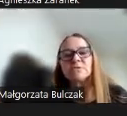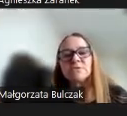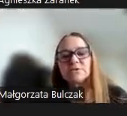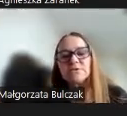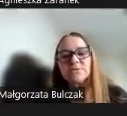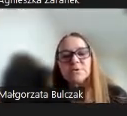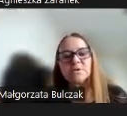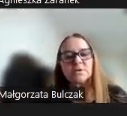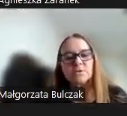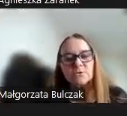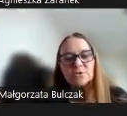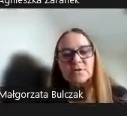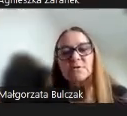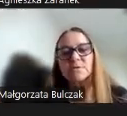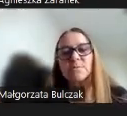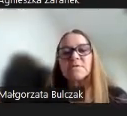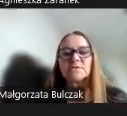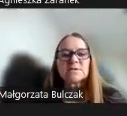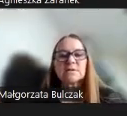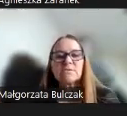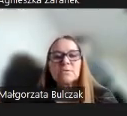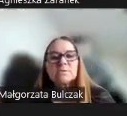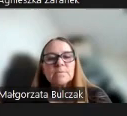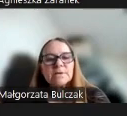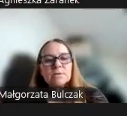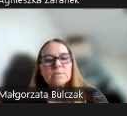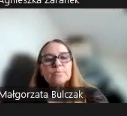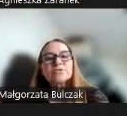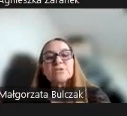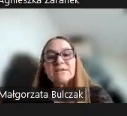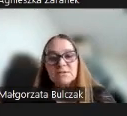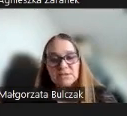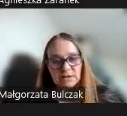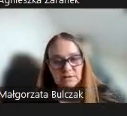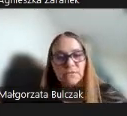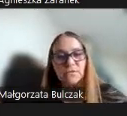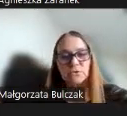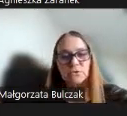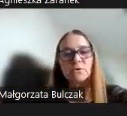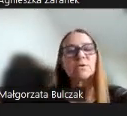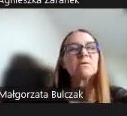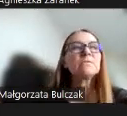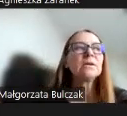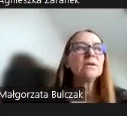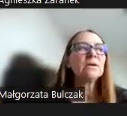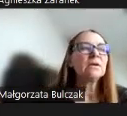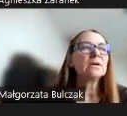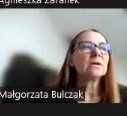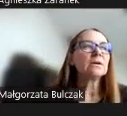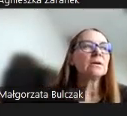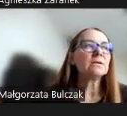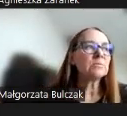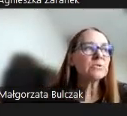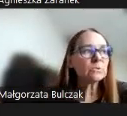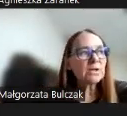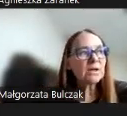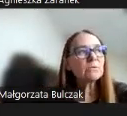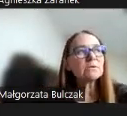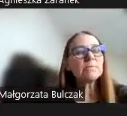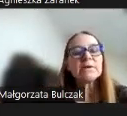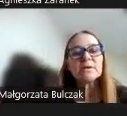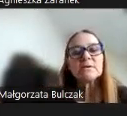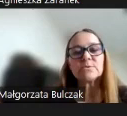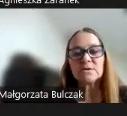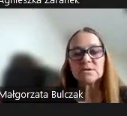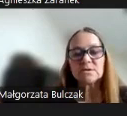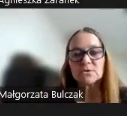Pewnie wszyscy doświadczyliśmy różnych spraw związanych w ogóle z barierą przyjęcia do szkoły. Nam się udało